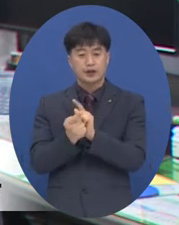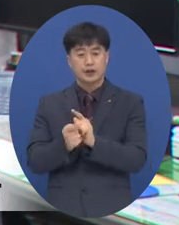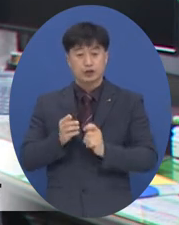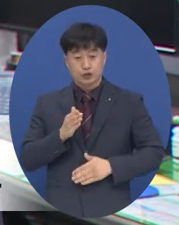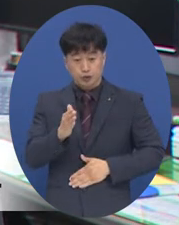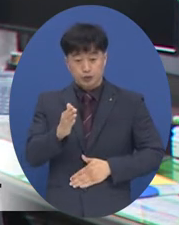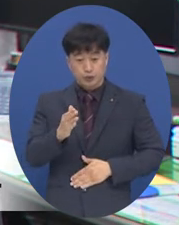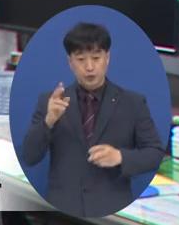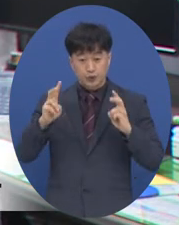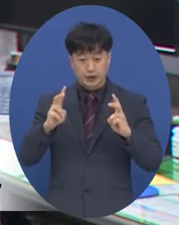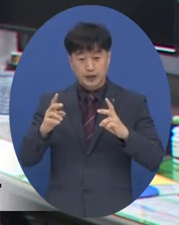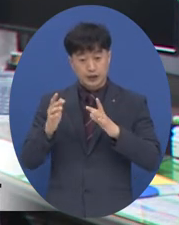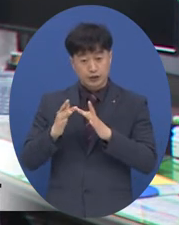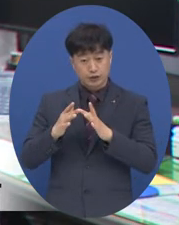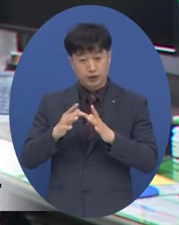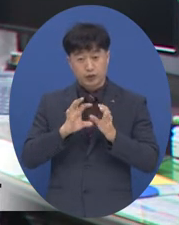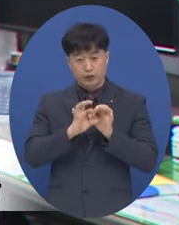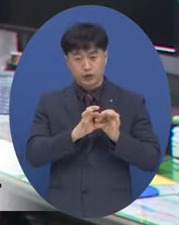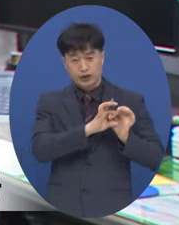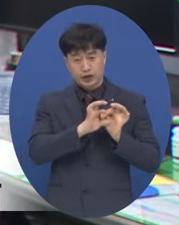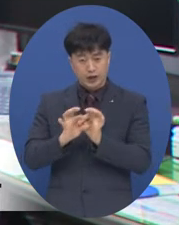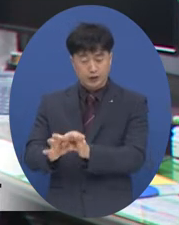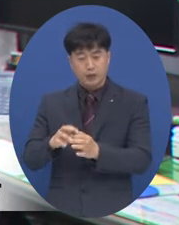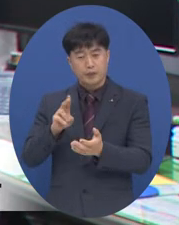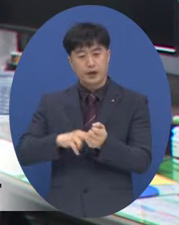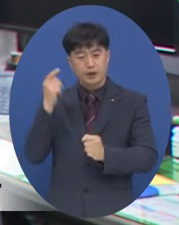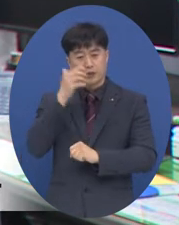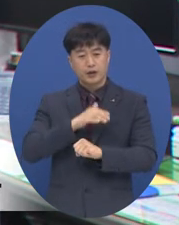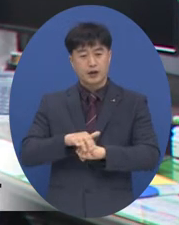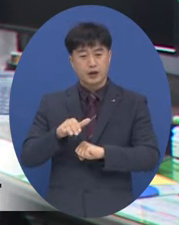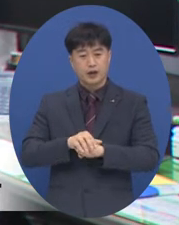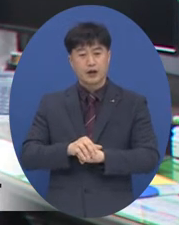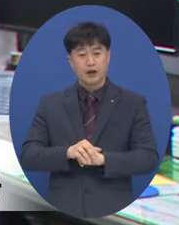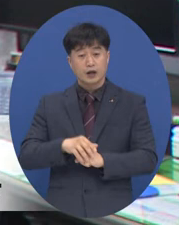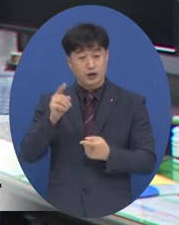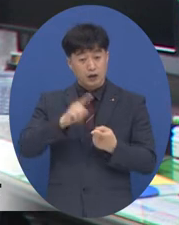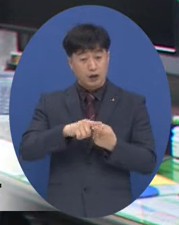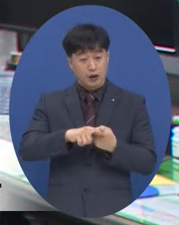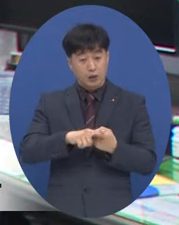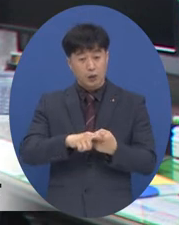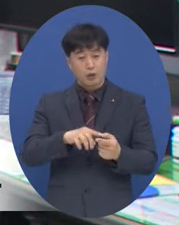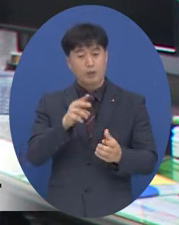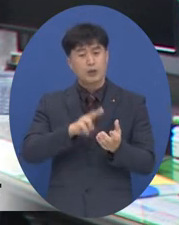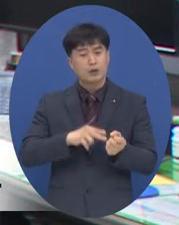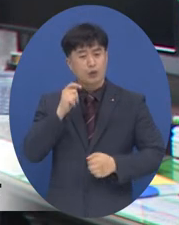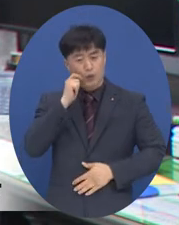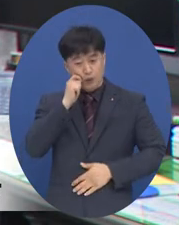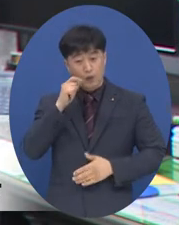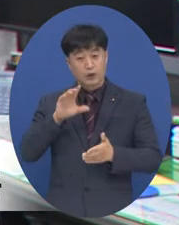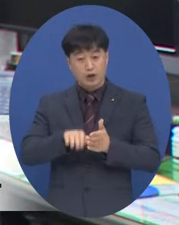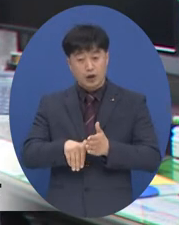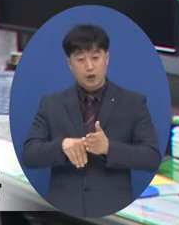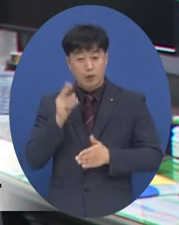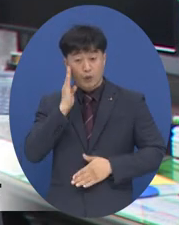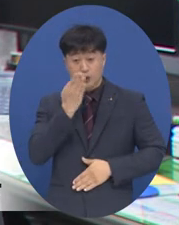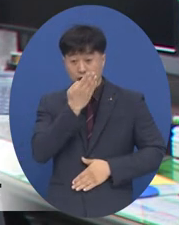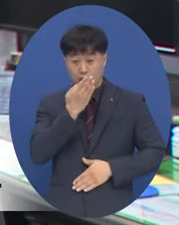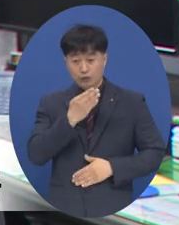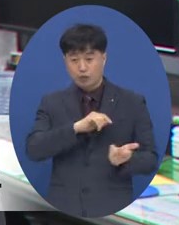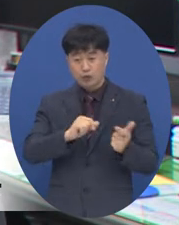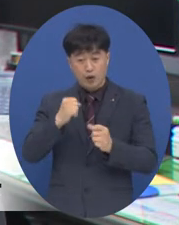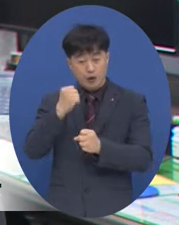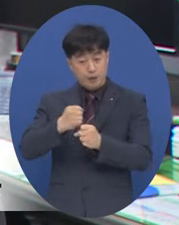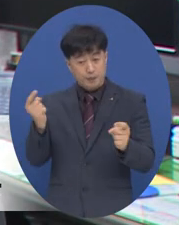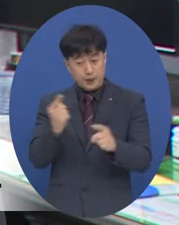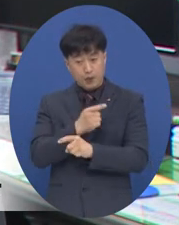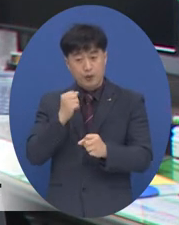취급업체, 온라인몰 등을 통해 지속 판매할 계획입니다. 원물 상태로 공급이 어려운 경우는 화장품 등